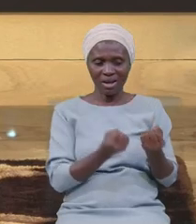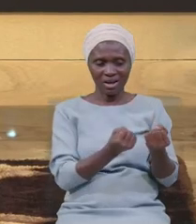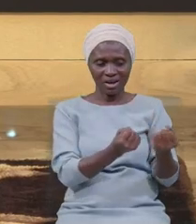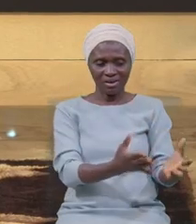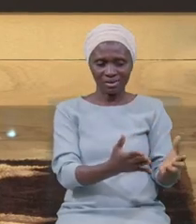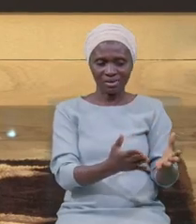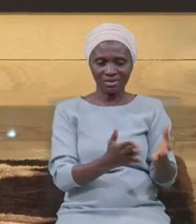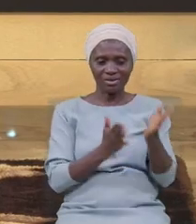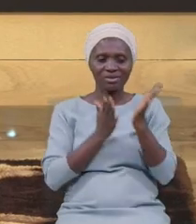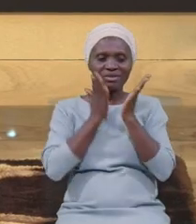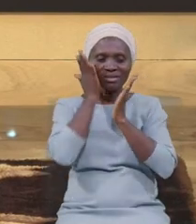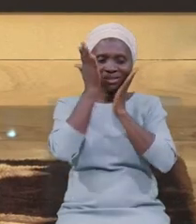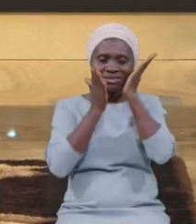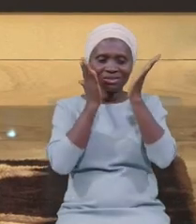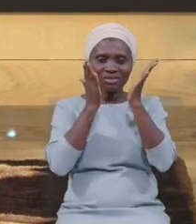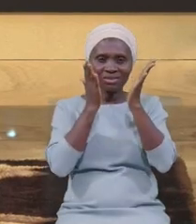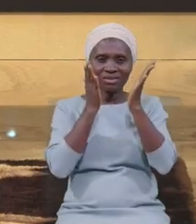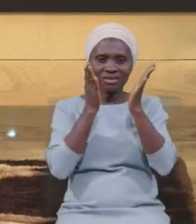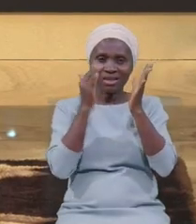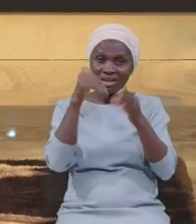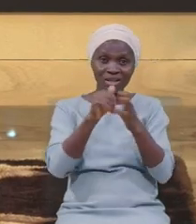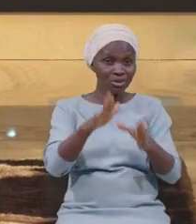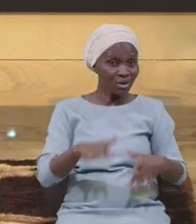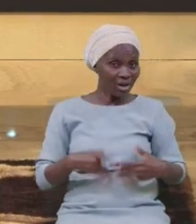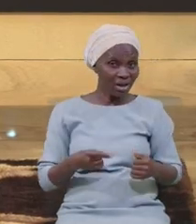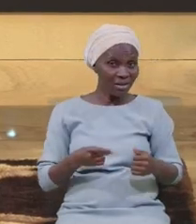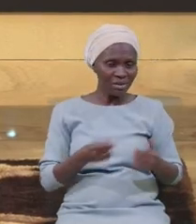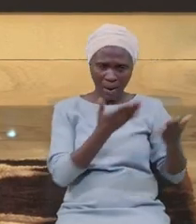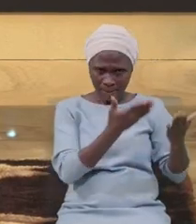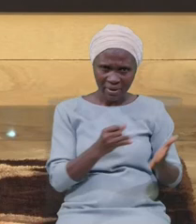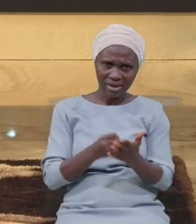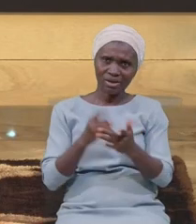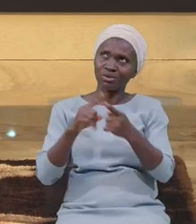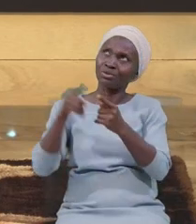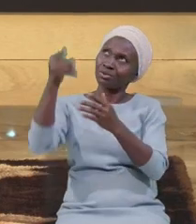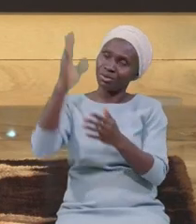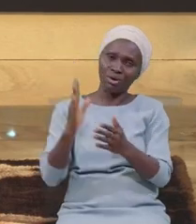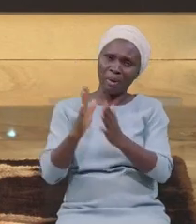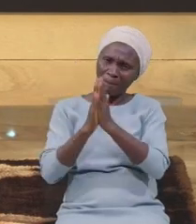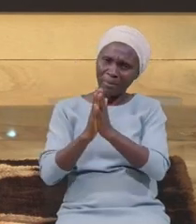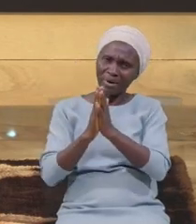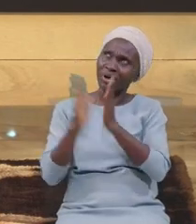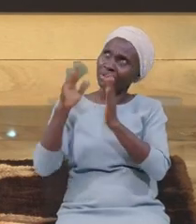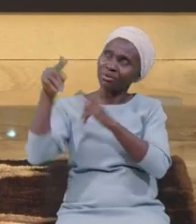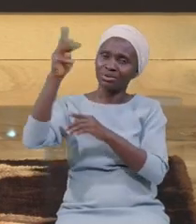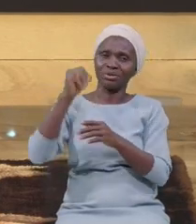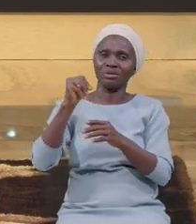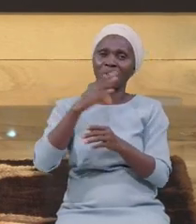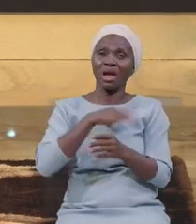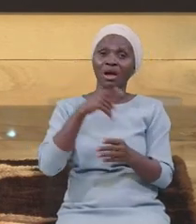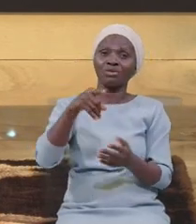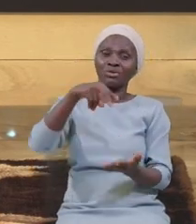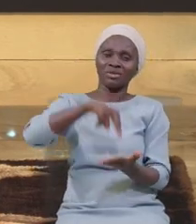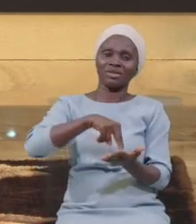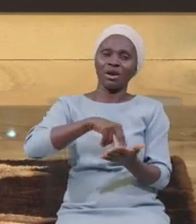la disgrâce, présentez-le au Seigneur et restez